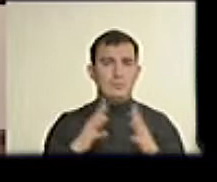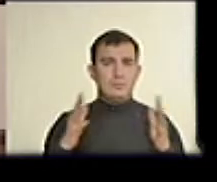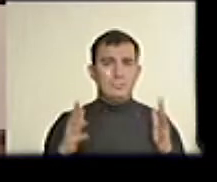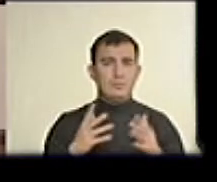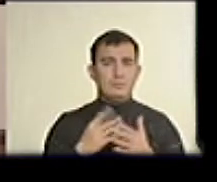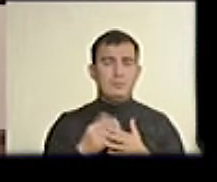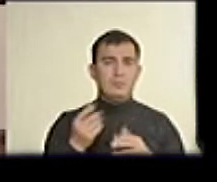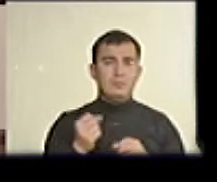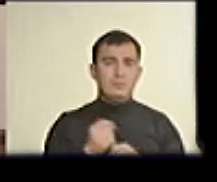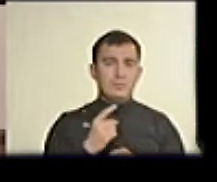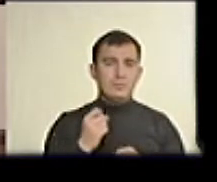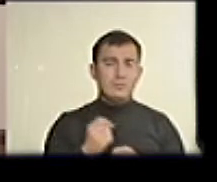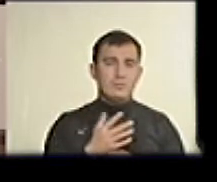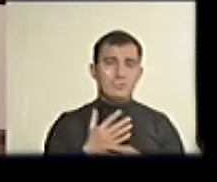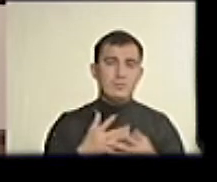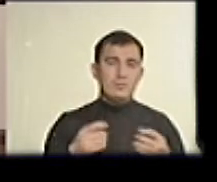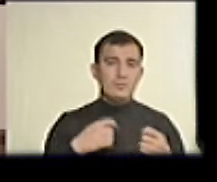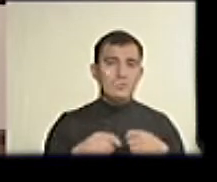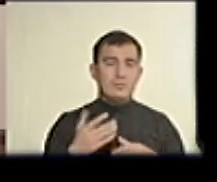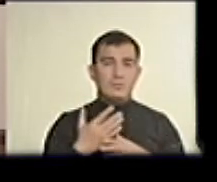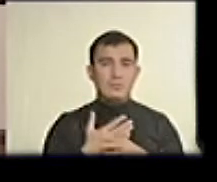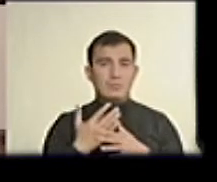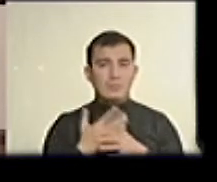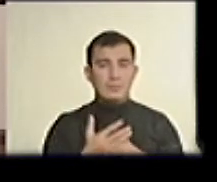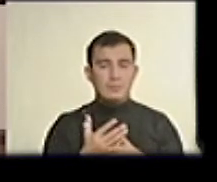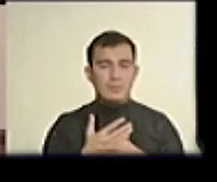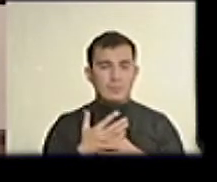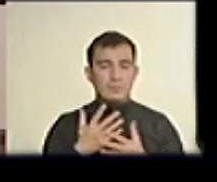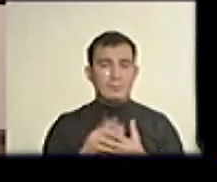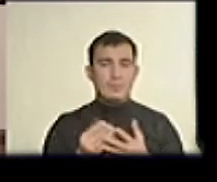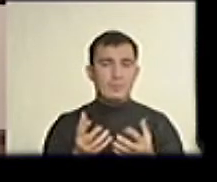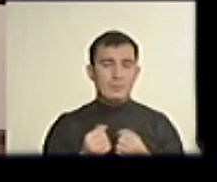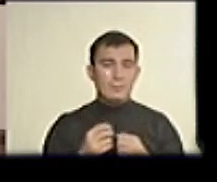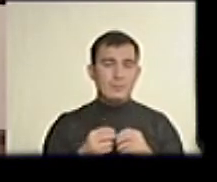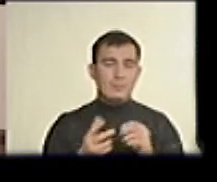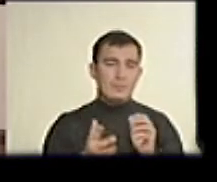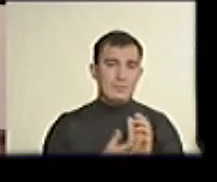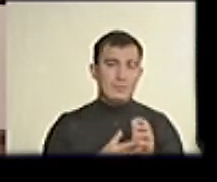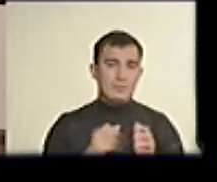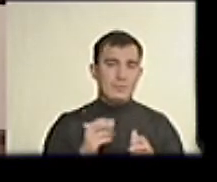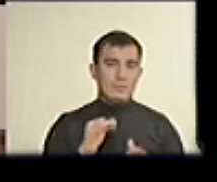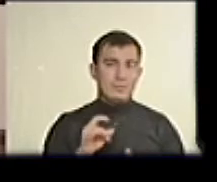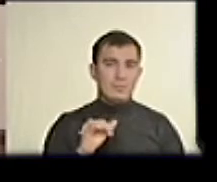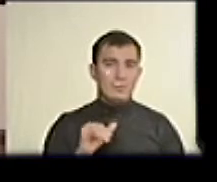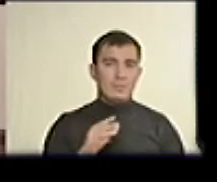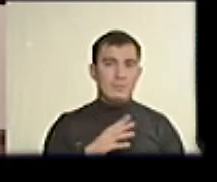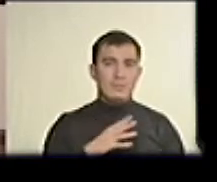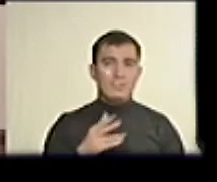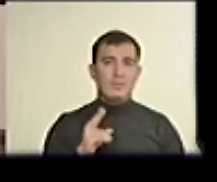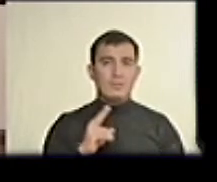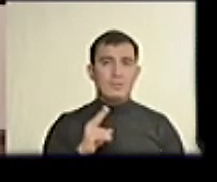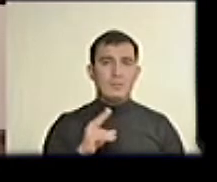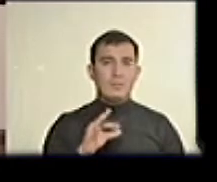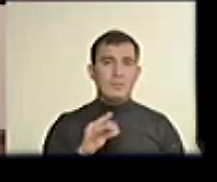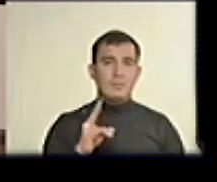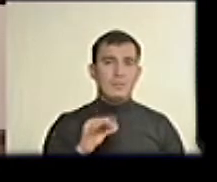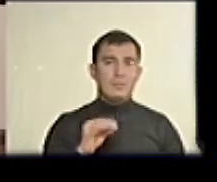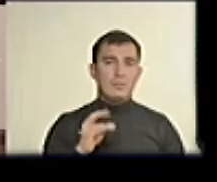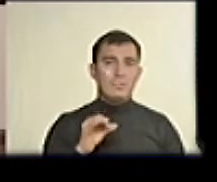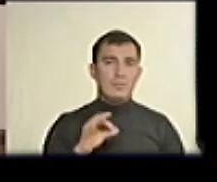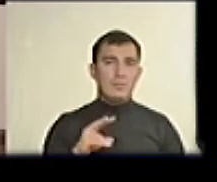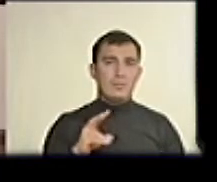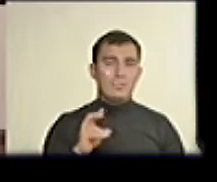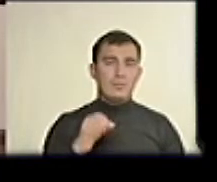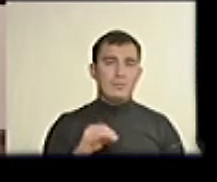ko'mak, yordam olish edi. Shu maqsadda 18 asrda Doniyolbiyning elchisi bo'lgan Ernazarbiy,